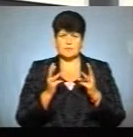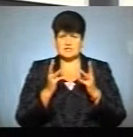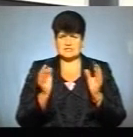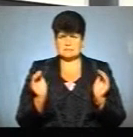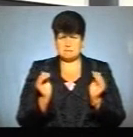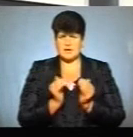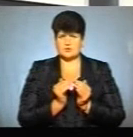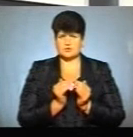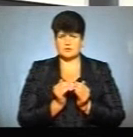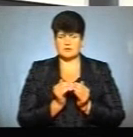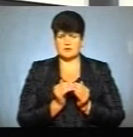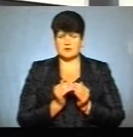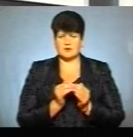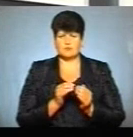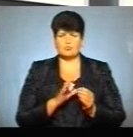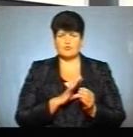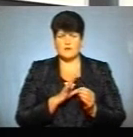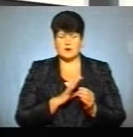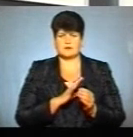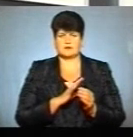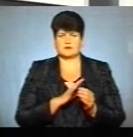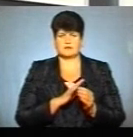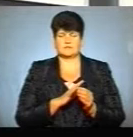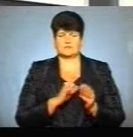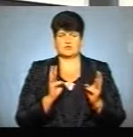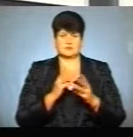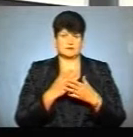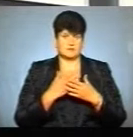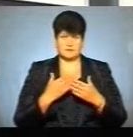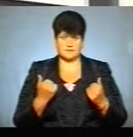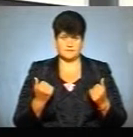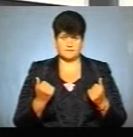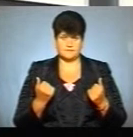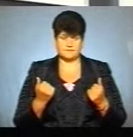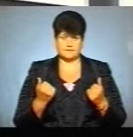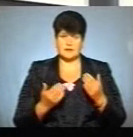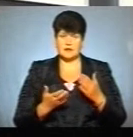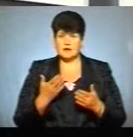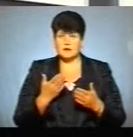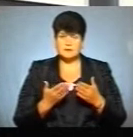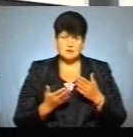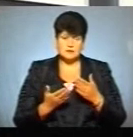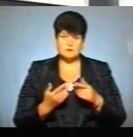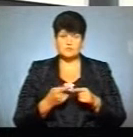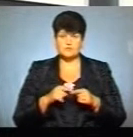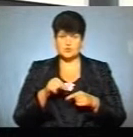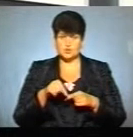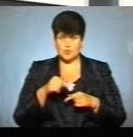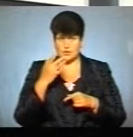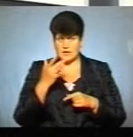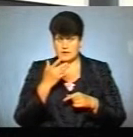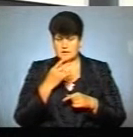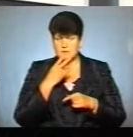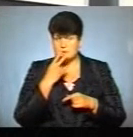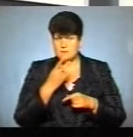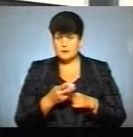або повністю, як то кажуть, ці пожежі перестають траплятися. Але цього літа ми бачимо, що